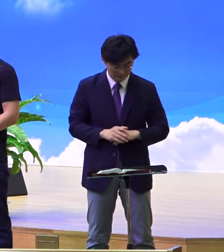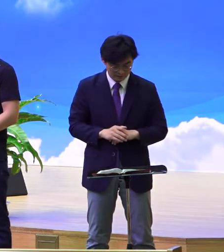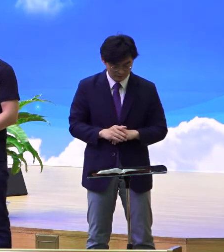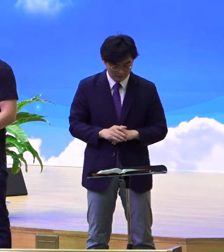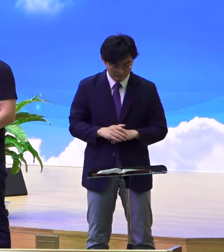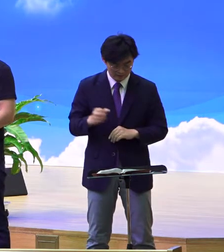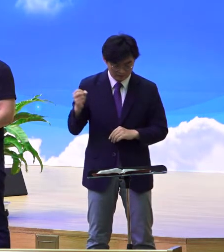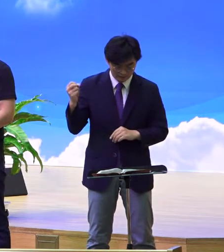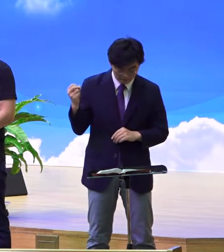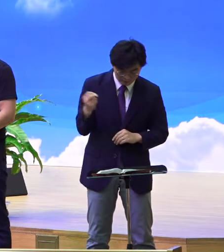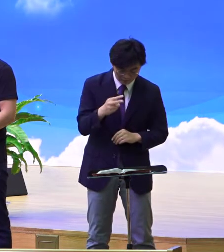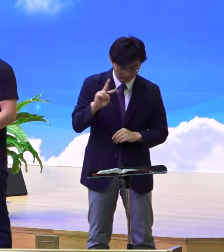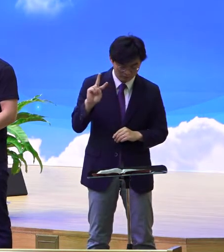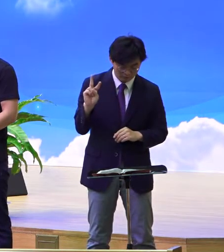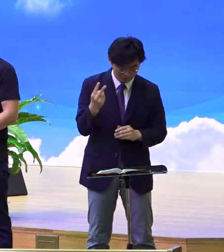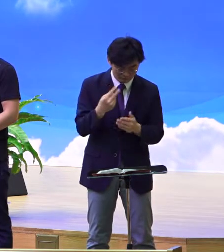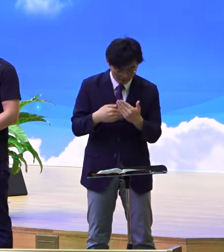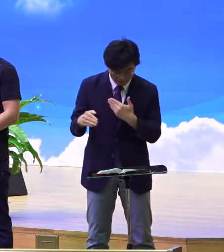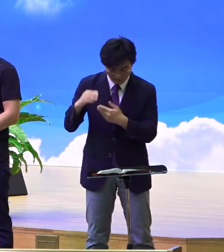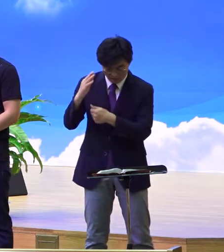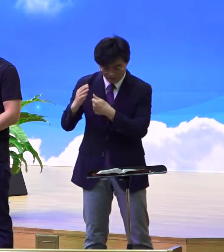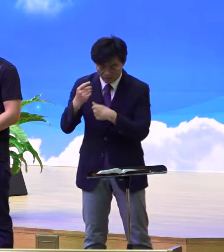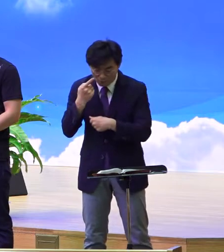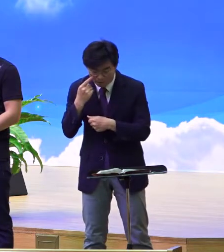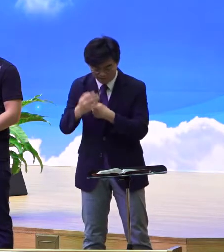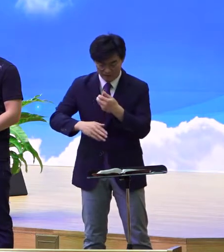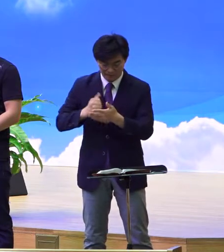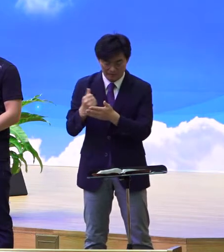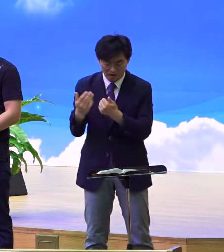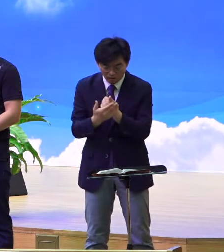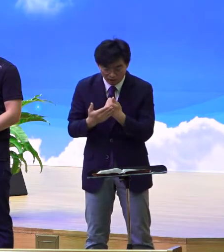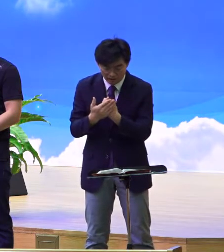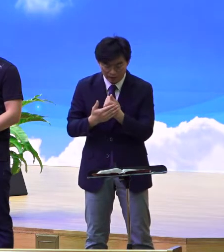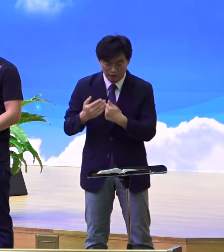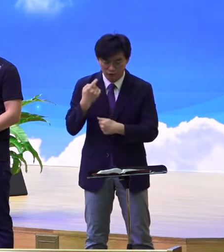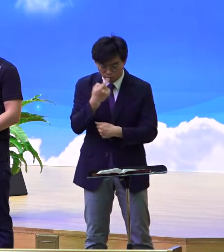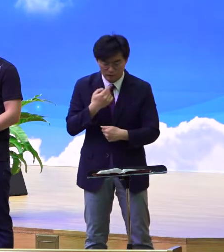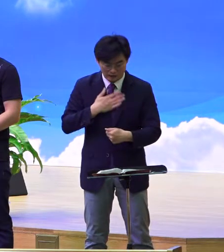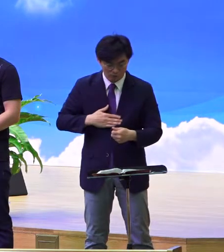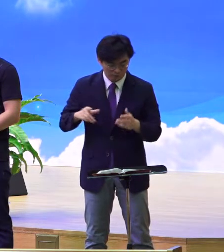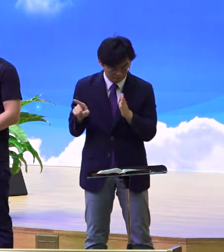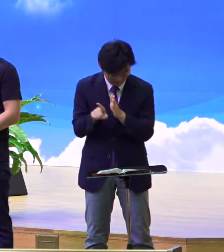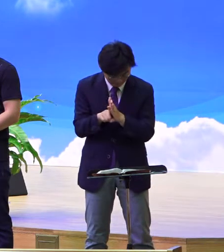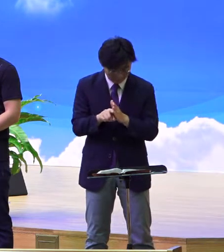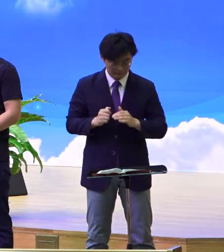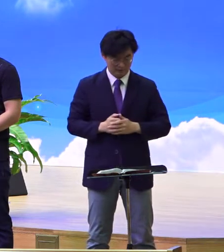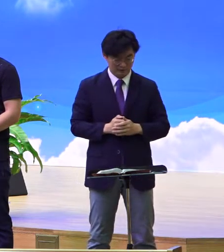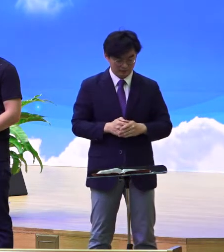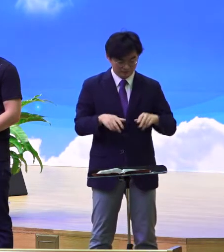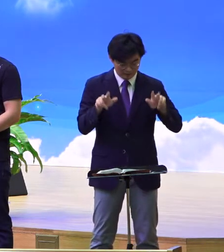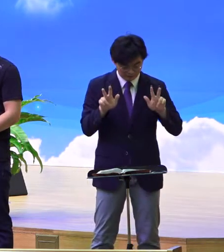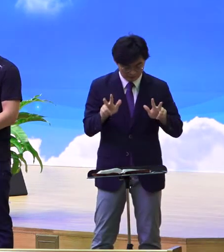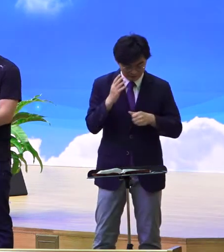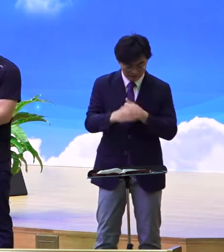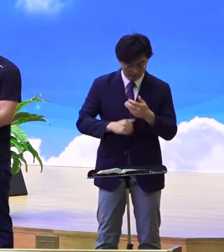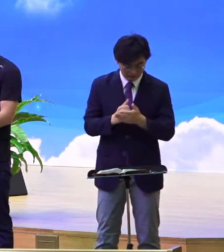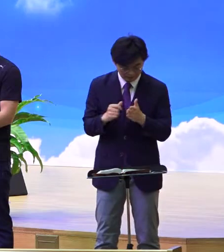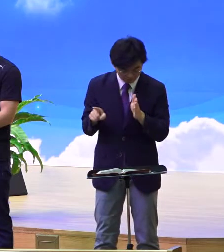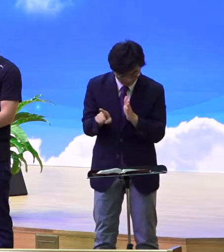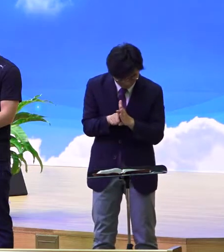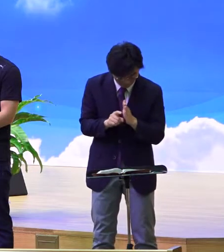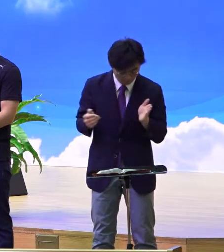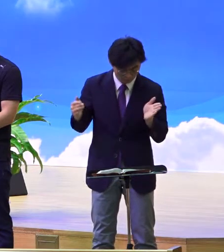것이 우리를 향한 하나님의 은혜였음을 고백합니다. 이 시간 하나님의 음성에 귀 기울게 하시고 지혜를